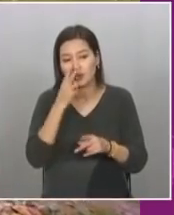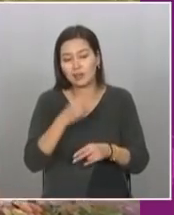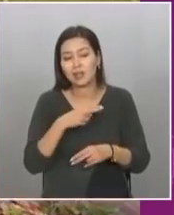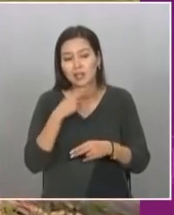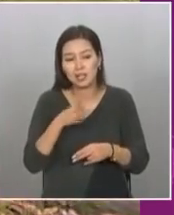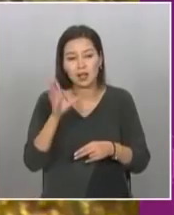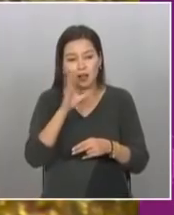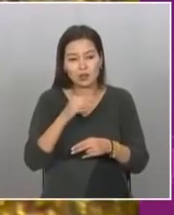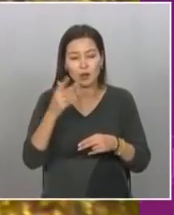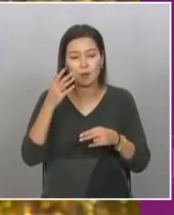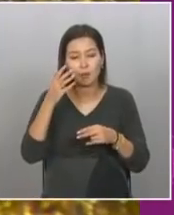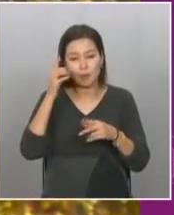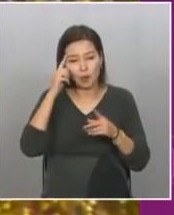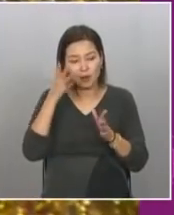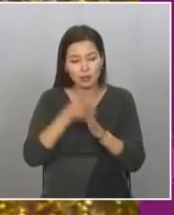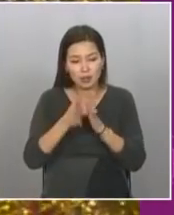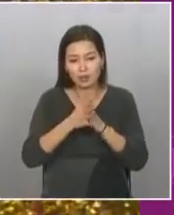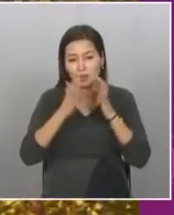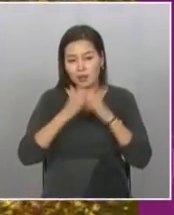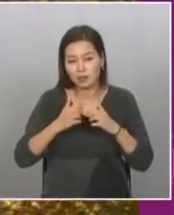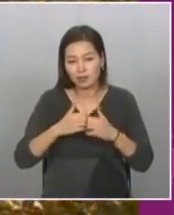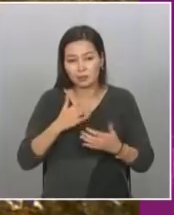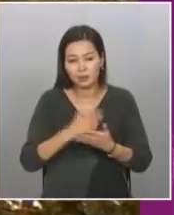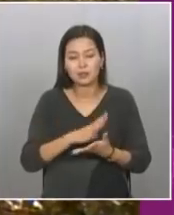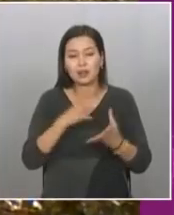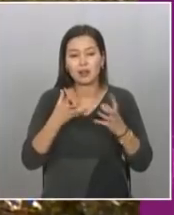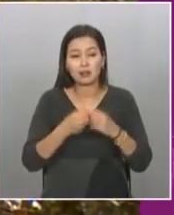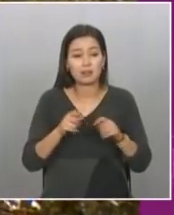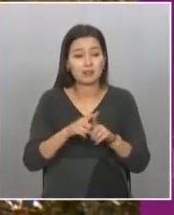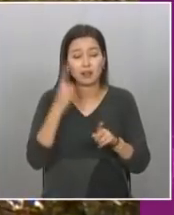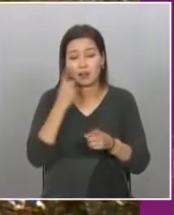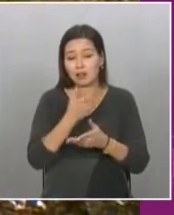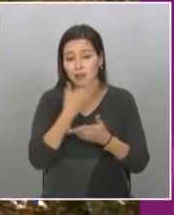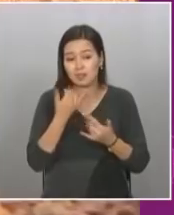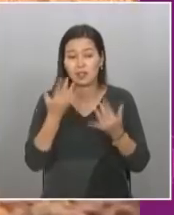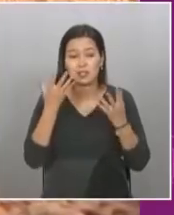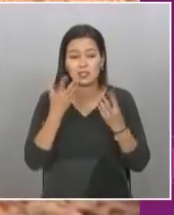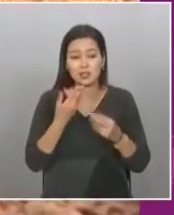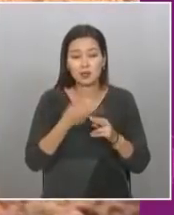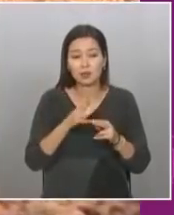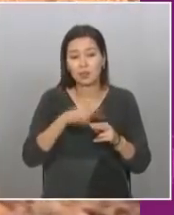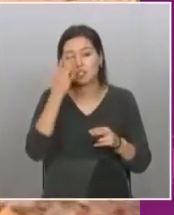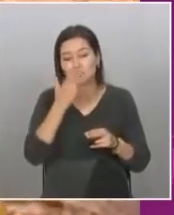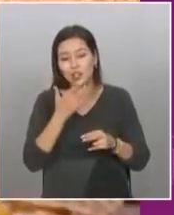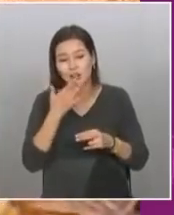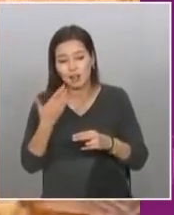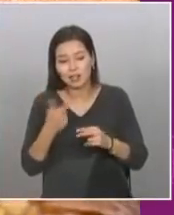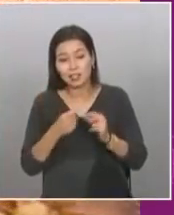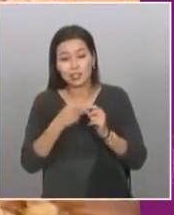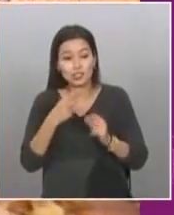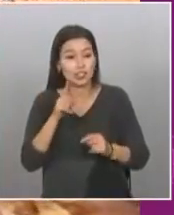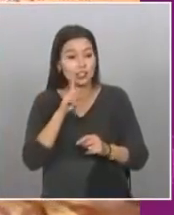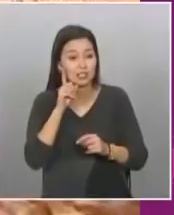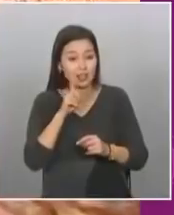биологиясында естігенбіз, бірақ бұл заттардың айналаға осынша әдемілік сыйлайтынын ескермеген болармыз. Жаз мезгілінде өсімдік жапырақтарының жасыл болуына